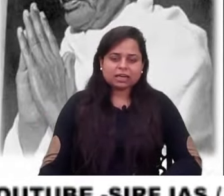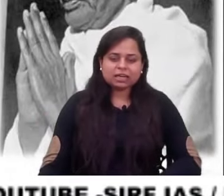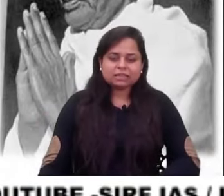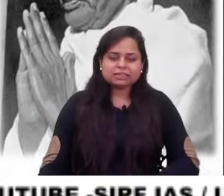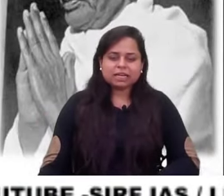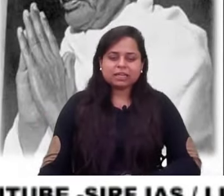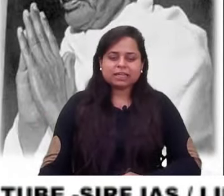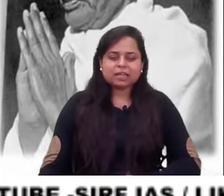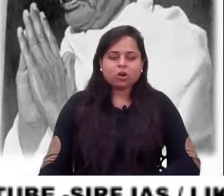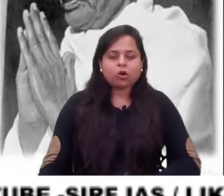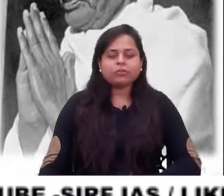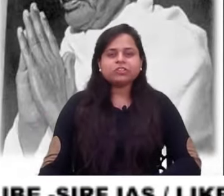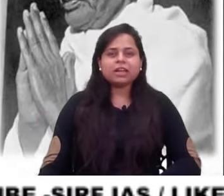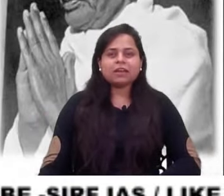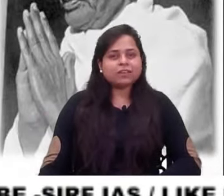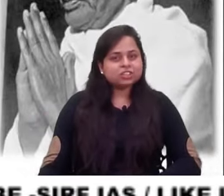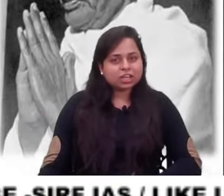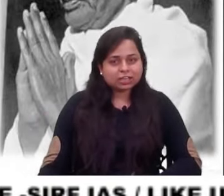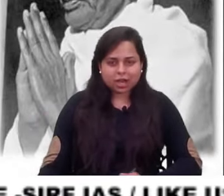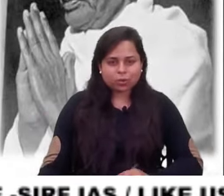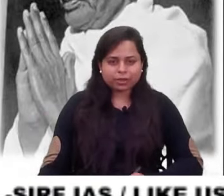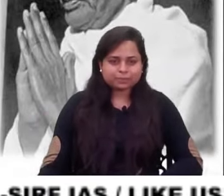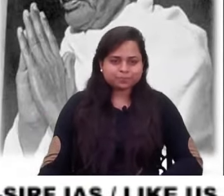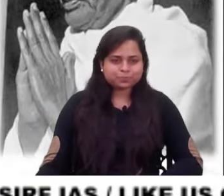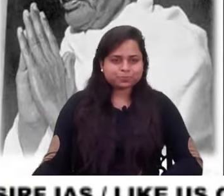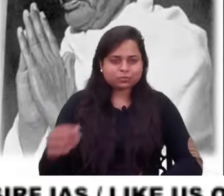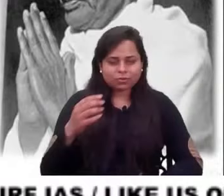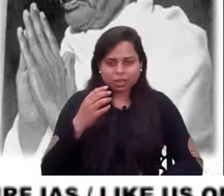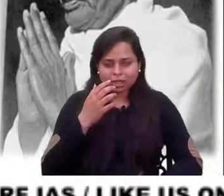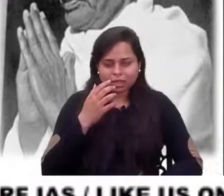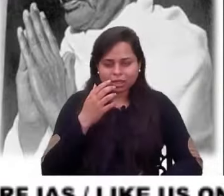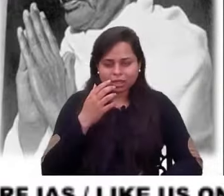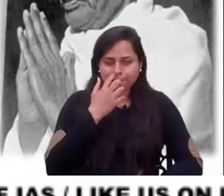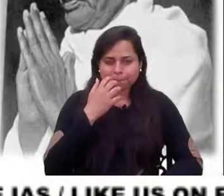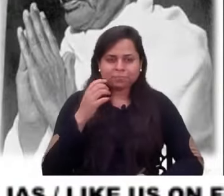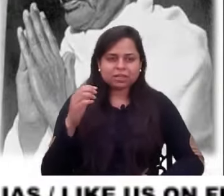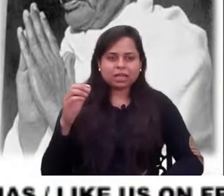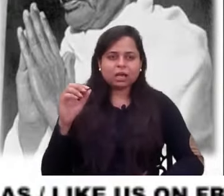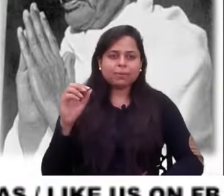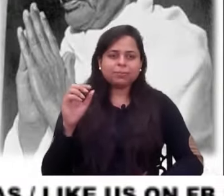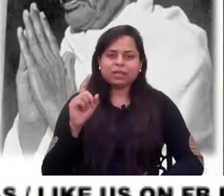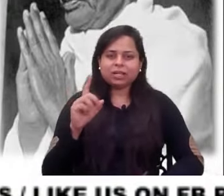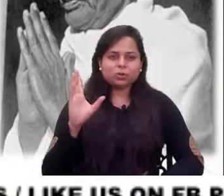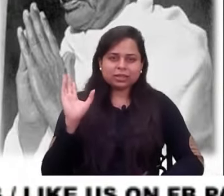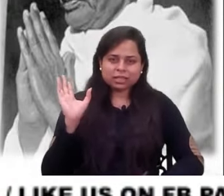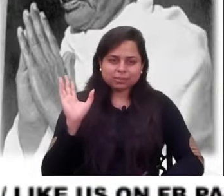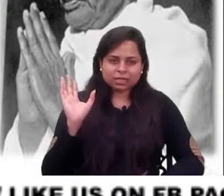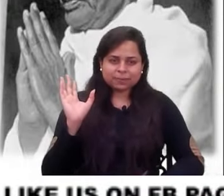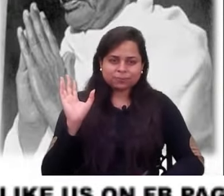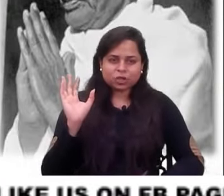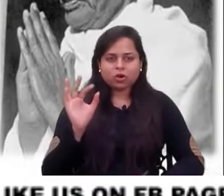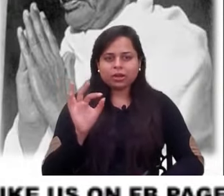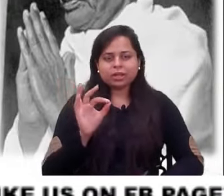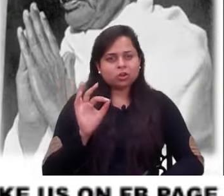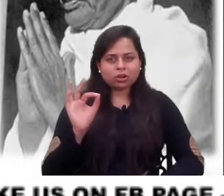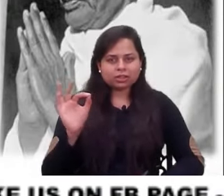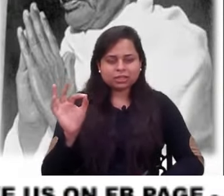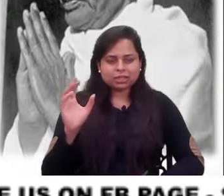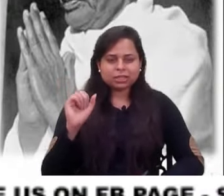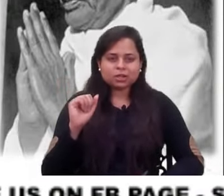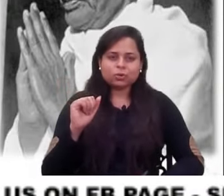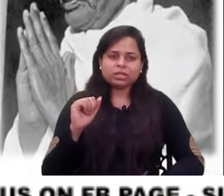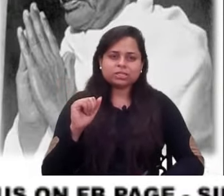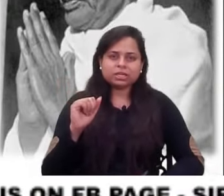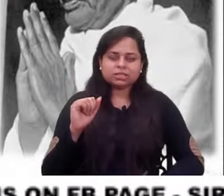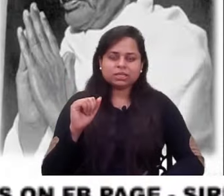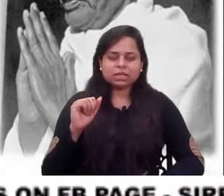क्र क्विंटल की ऑफिशियल लैंग्वेज क्या होगी तो यहां पर एक तो हिंदी और 19